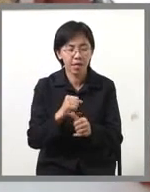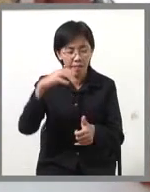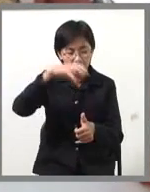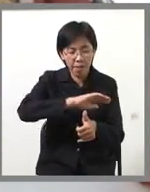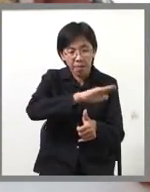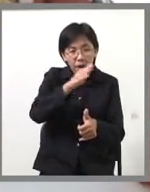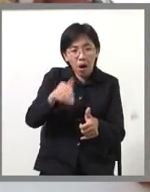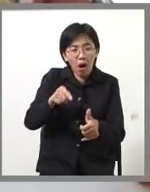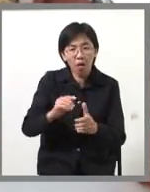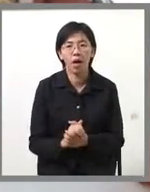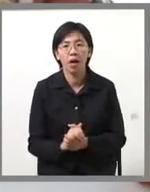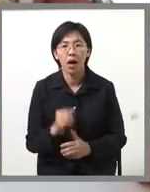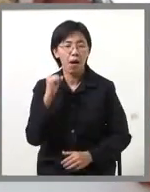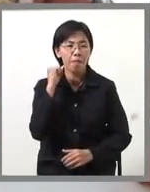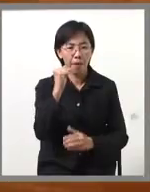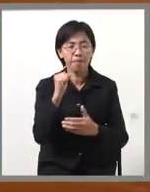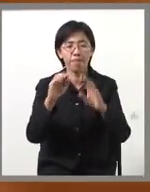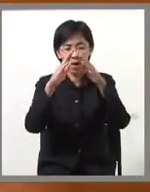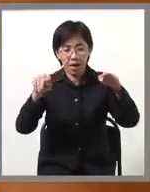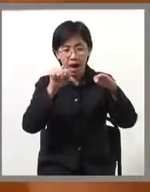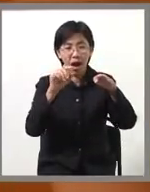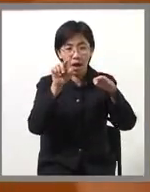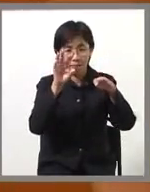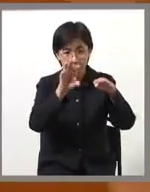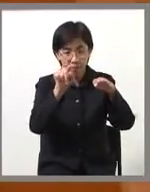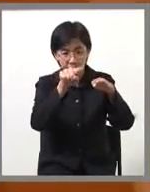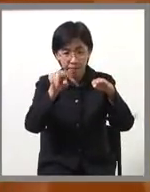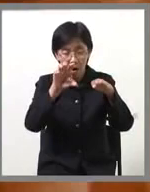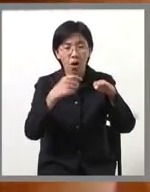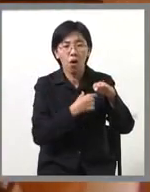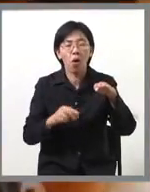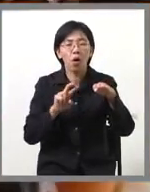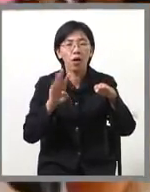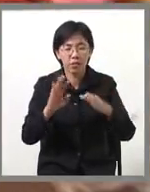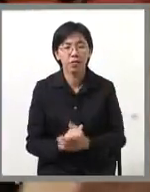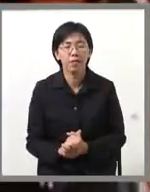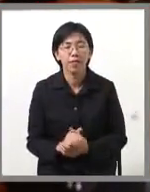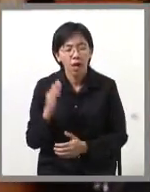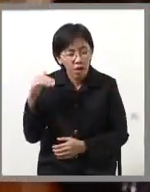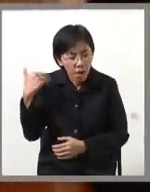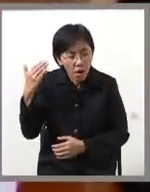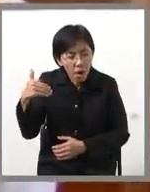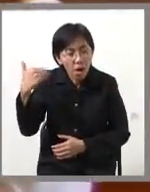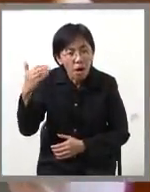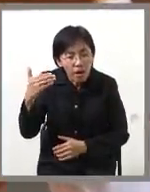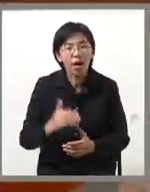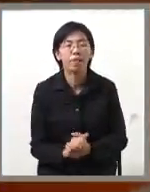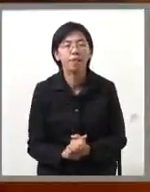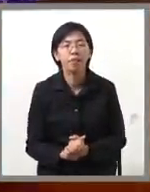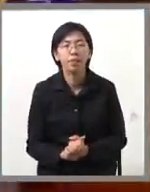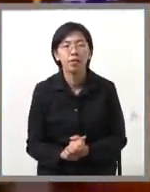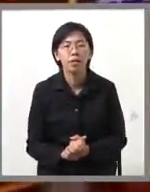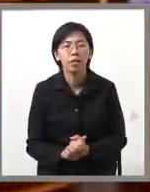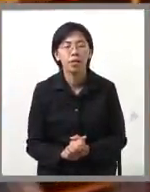องค์ รัชกาลที ่4ก็มาครั้งที่5ก็มาบูรณะใหม่สมัยที่ช่วงนั้น